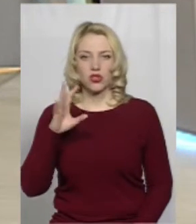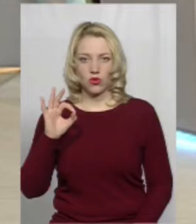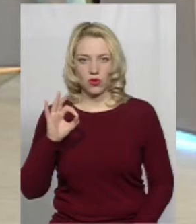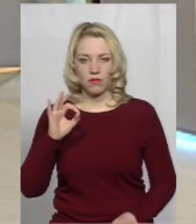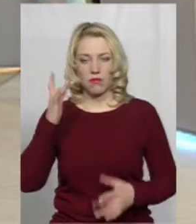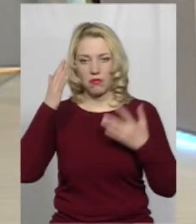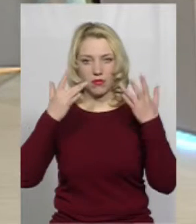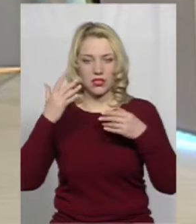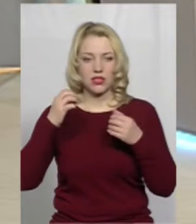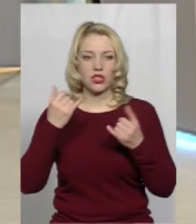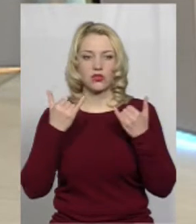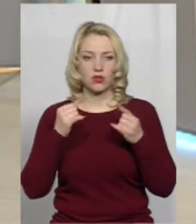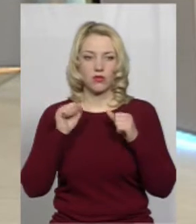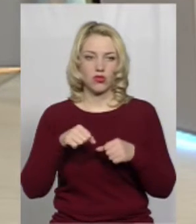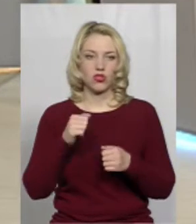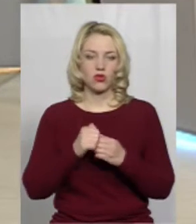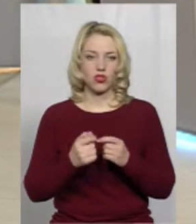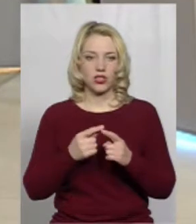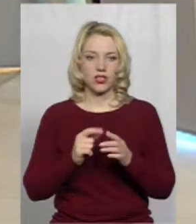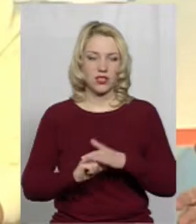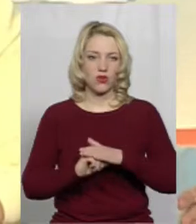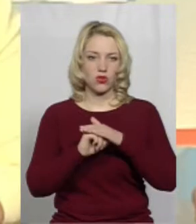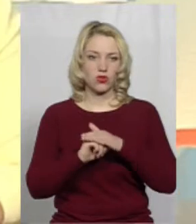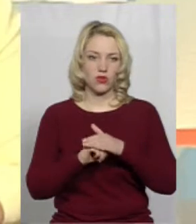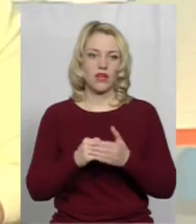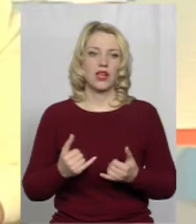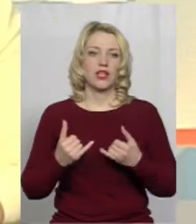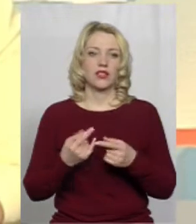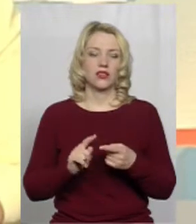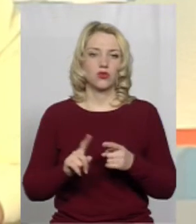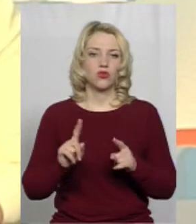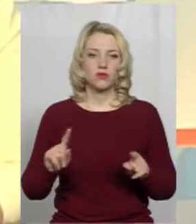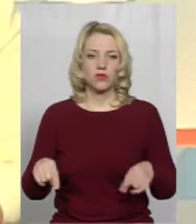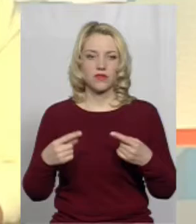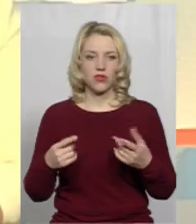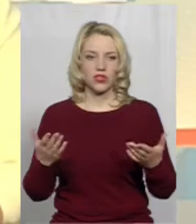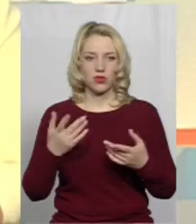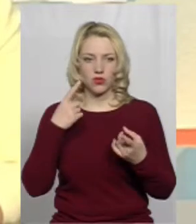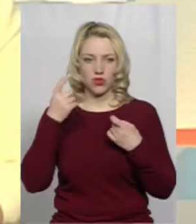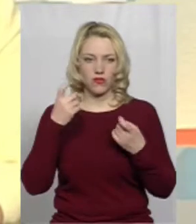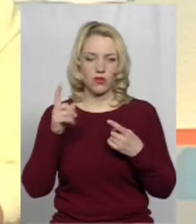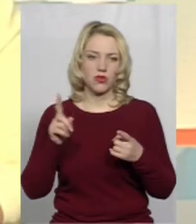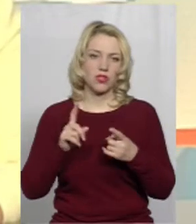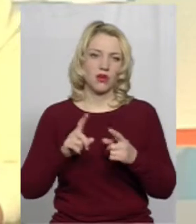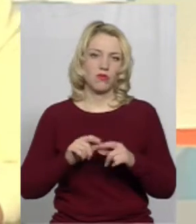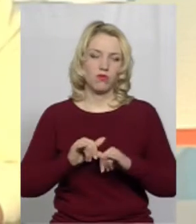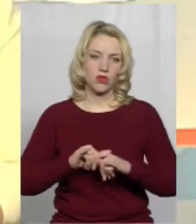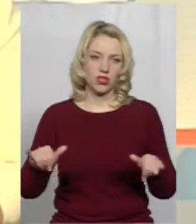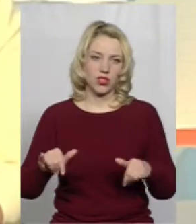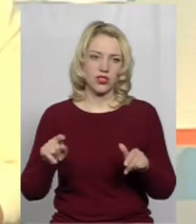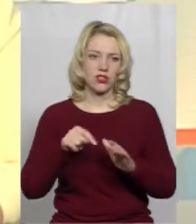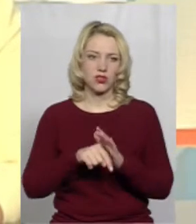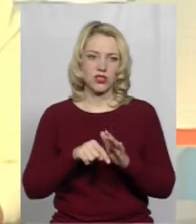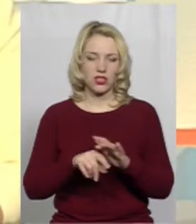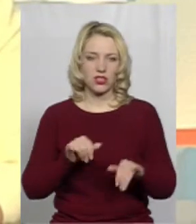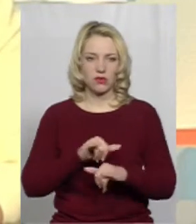сьогодні може кожен. А це основа? А це ж основа для того, щоб створити якусь інформацію або поширити. Що